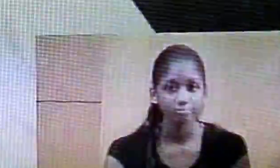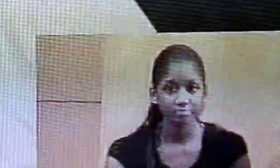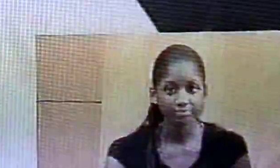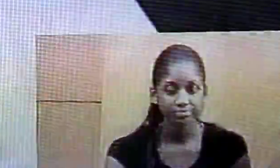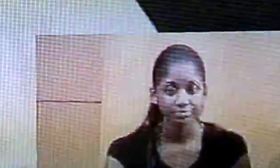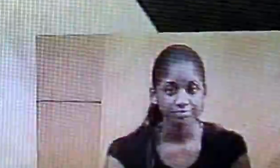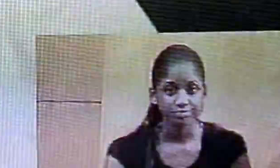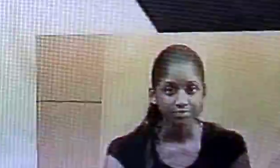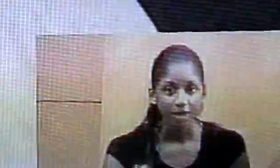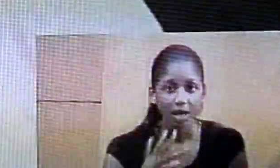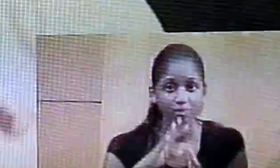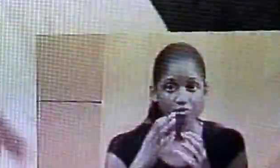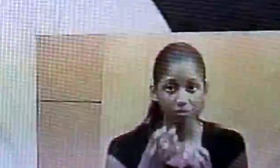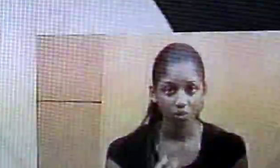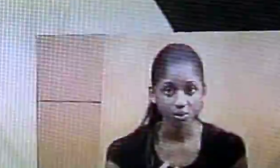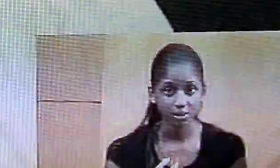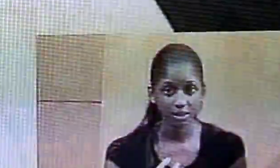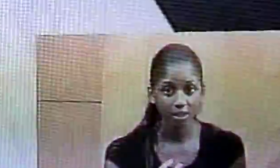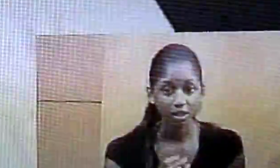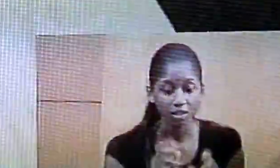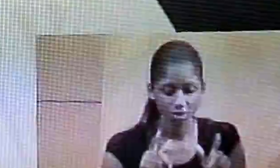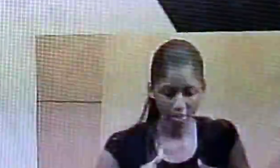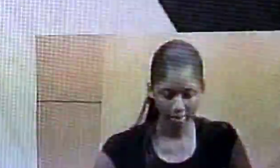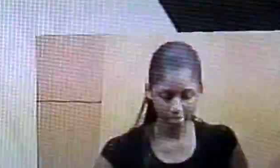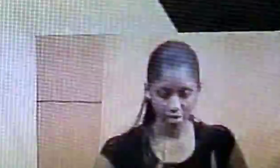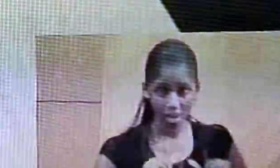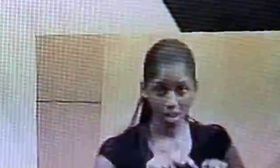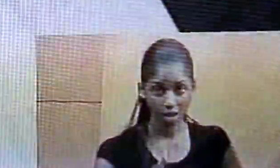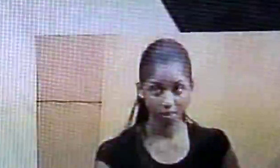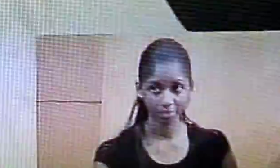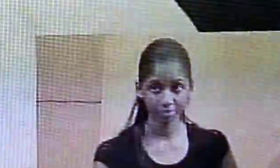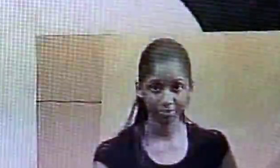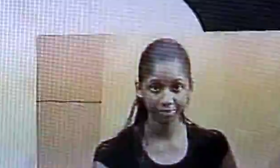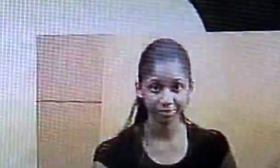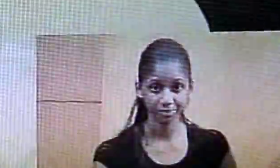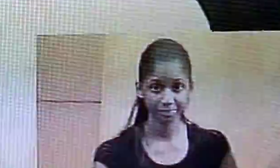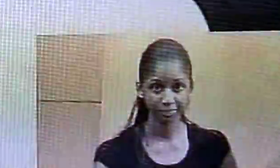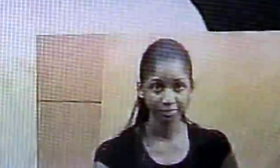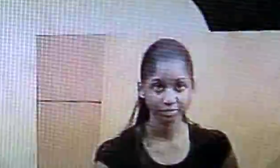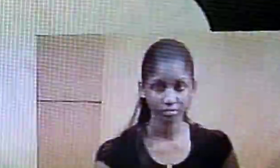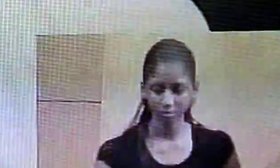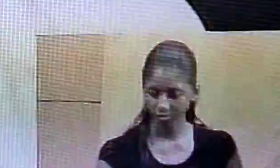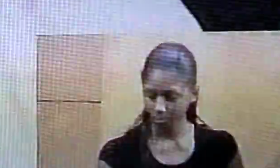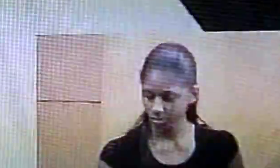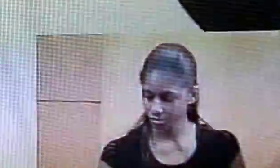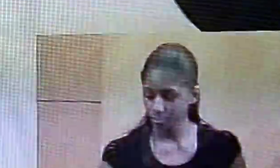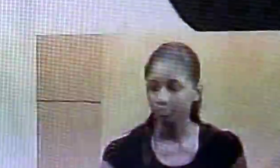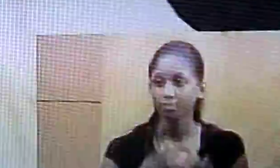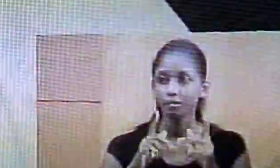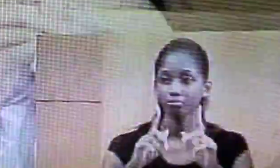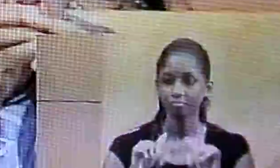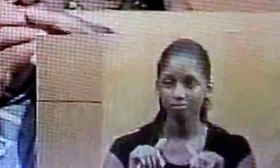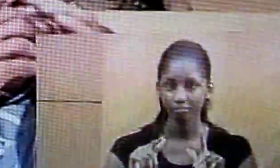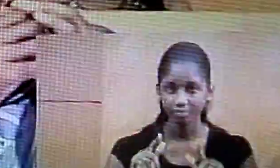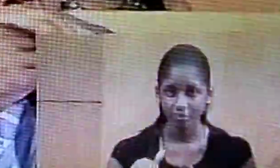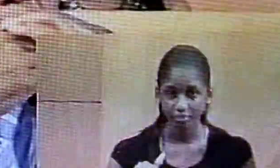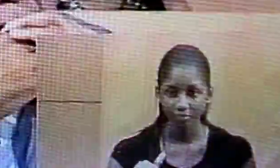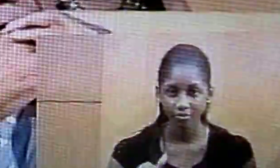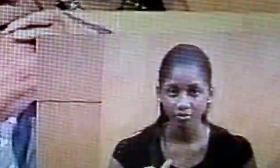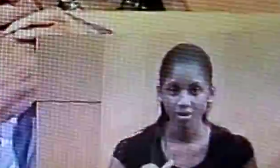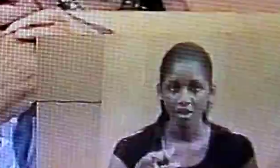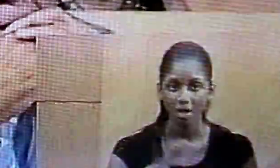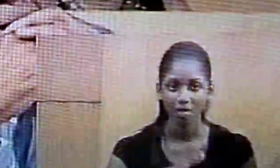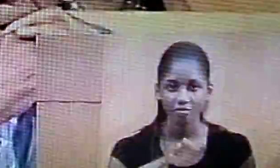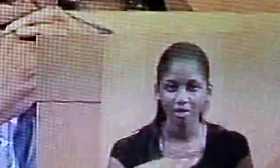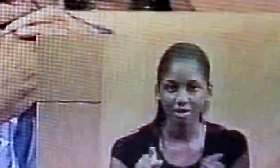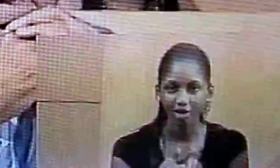à une exigence du moment. Et c'est là qu'il y a la